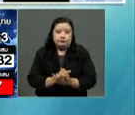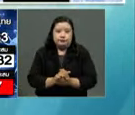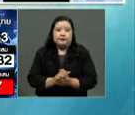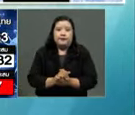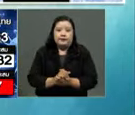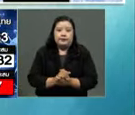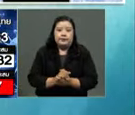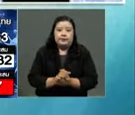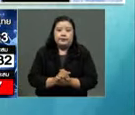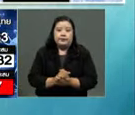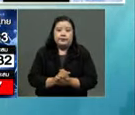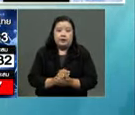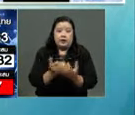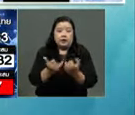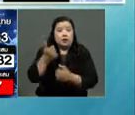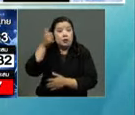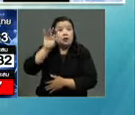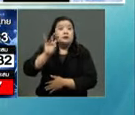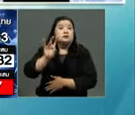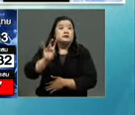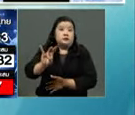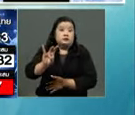แต่ถ้านับกันไปแล้วนะครับนี่คือ 7